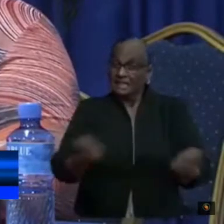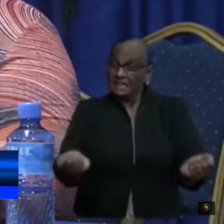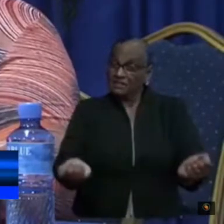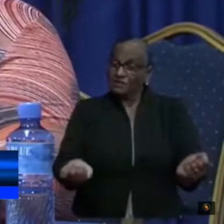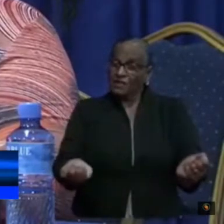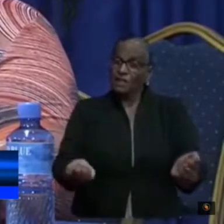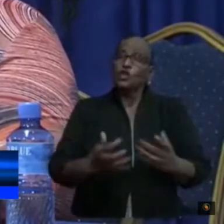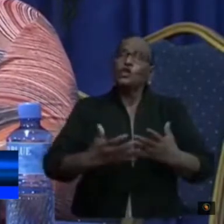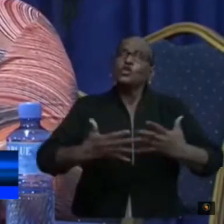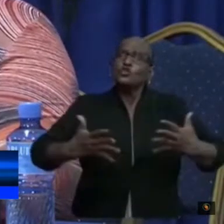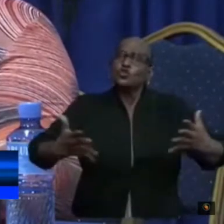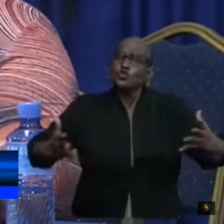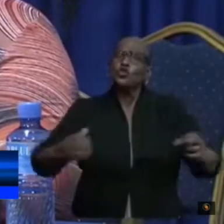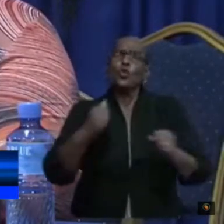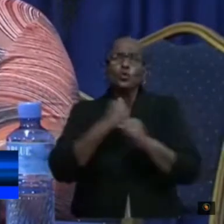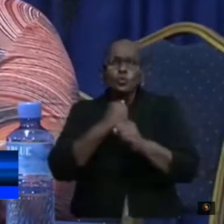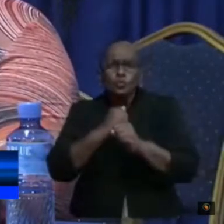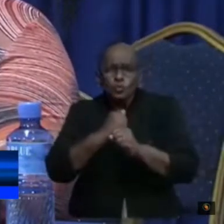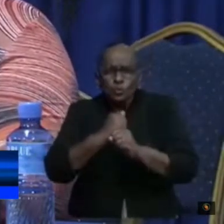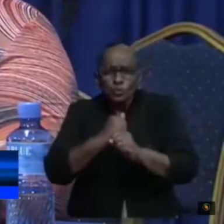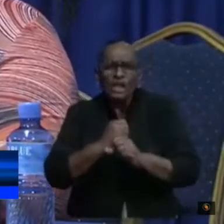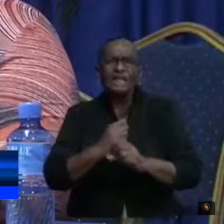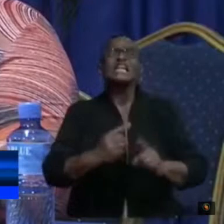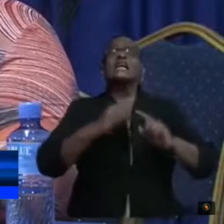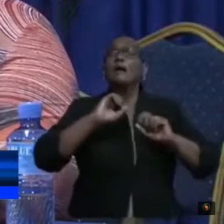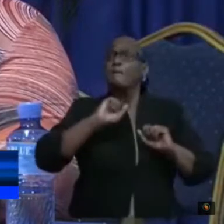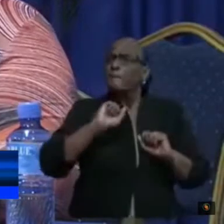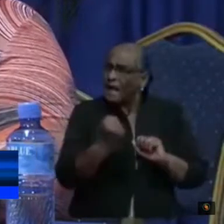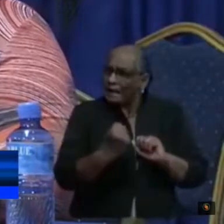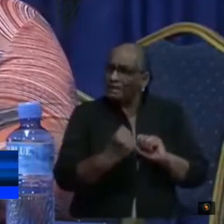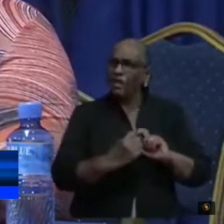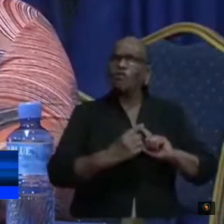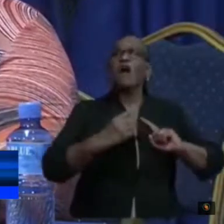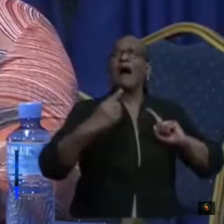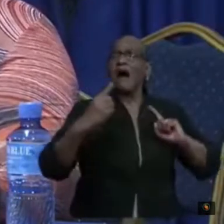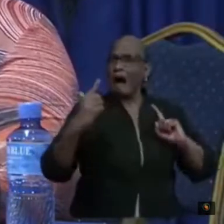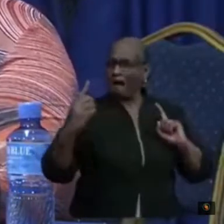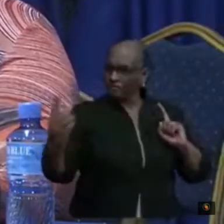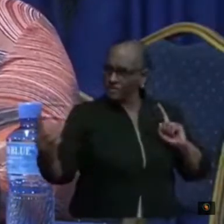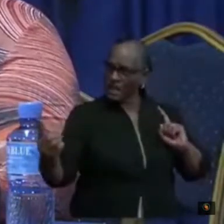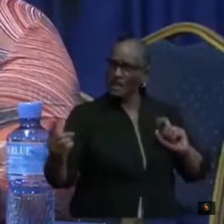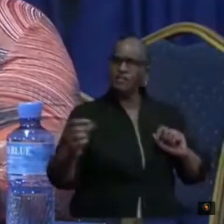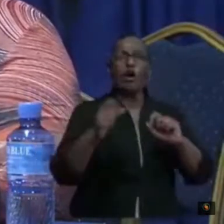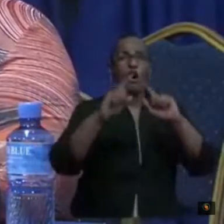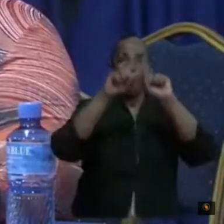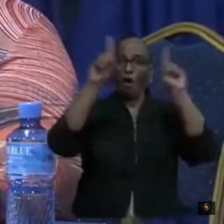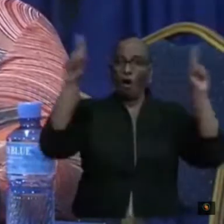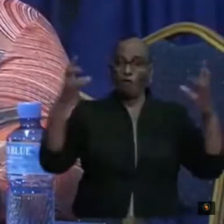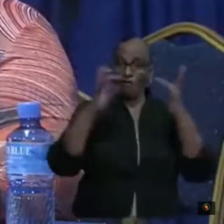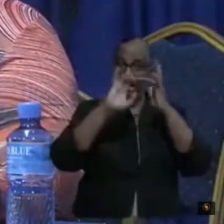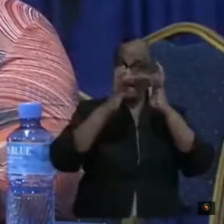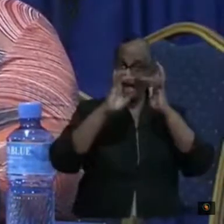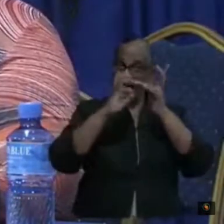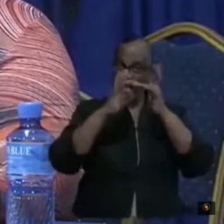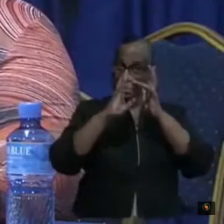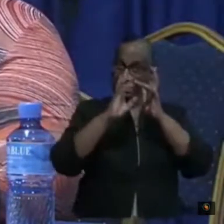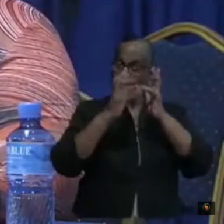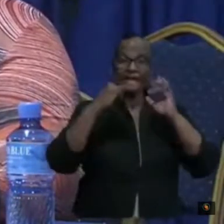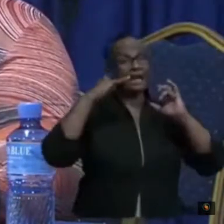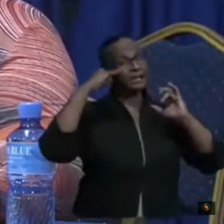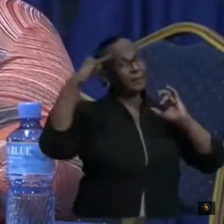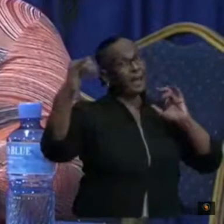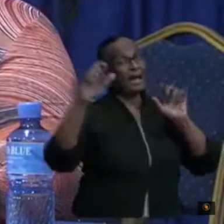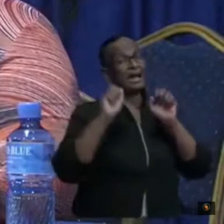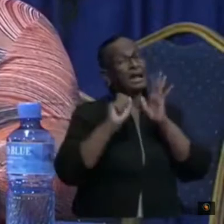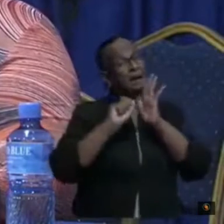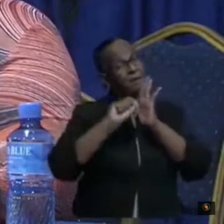de dienstverlening zodanig instellen dat deze op afstand, hebben we het misschien over mogelijkheden zoals online, kan worden afgehandeld.